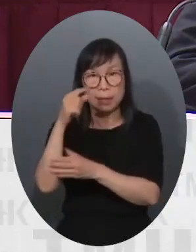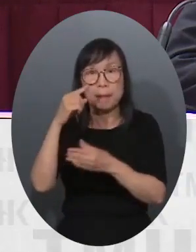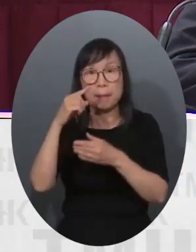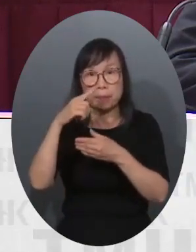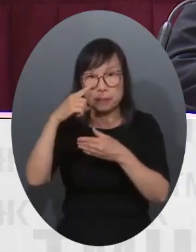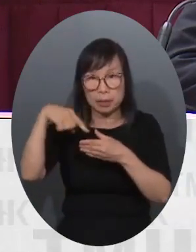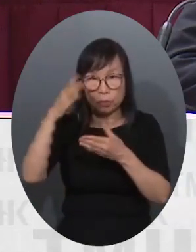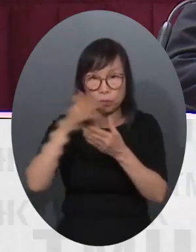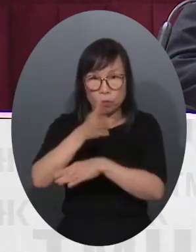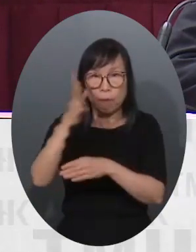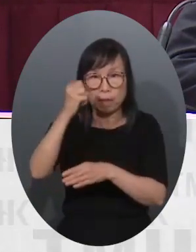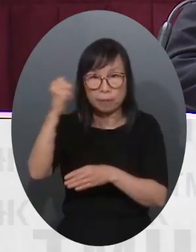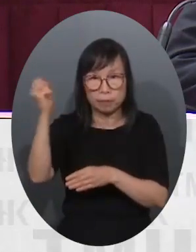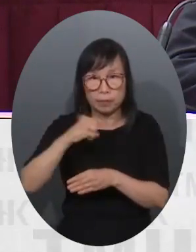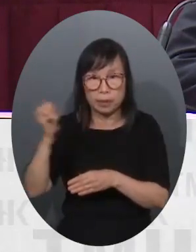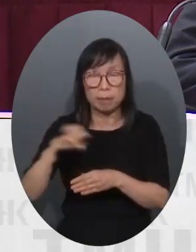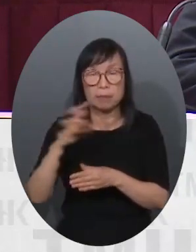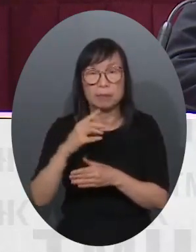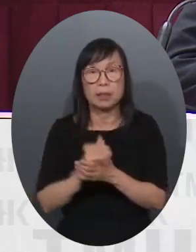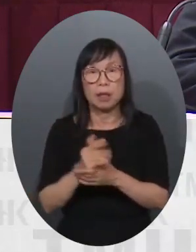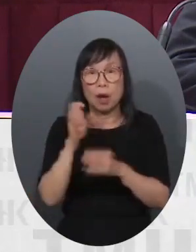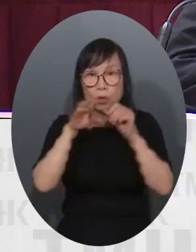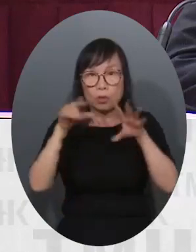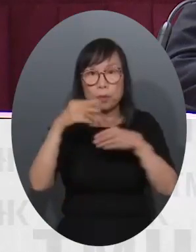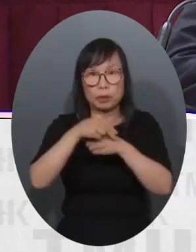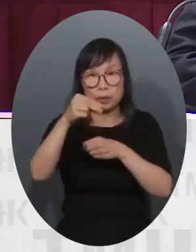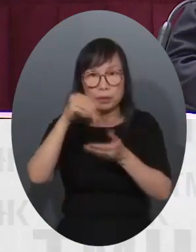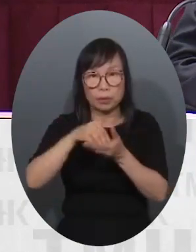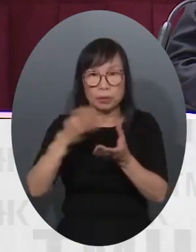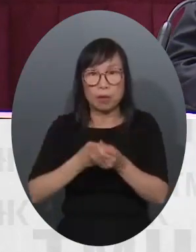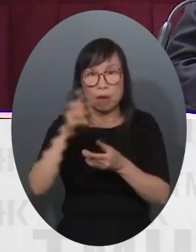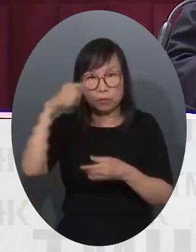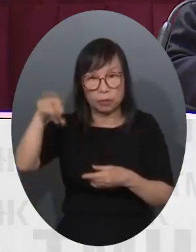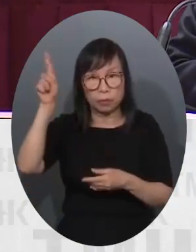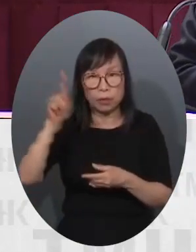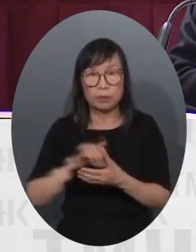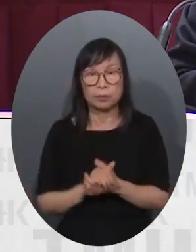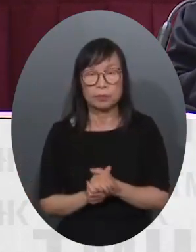超過50%，我宣布第七號決議案獲得通過。